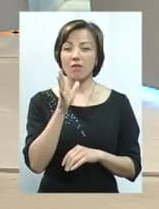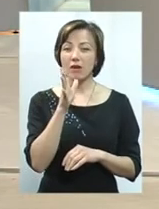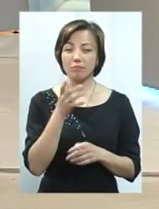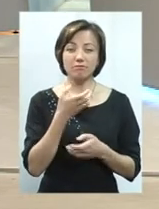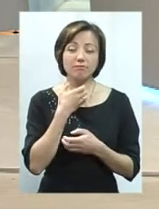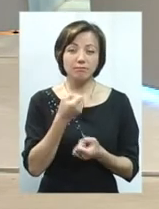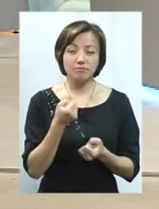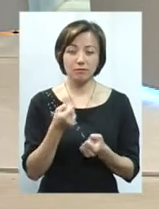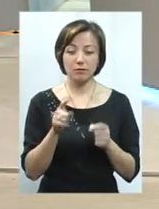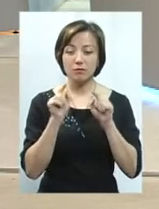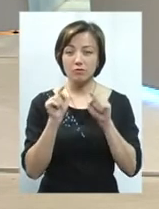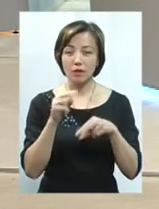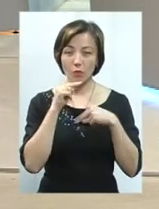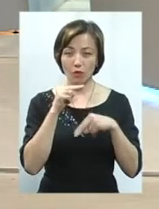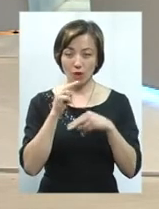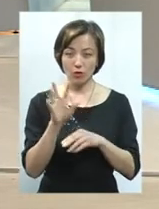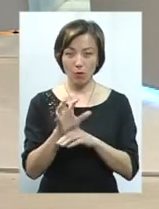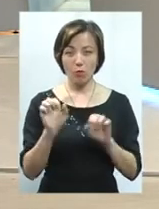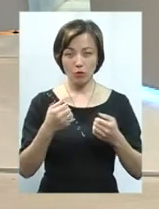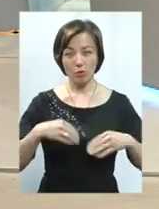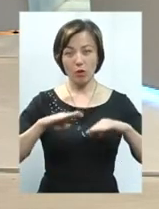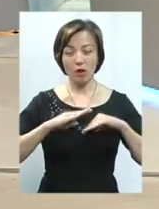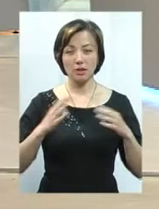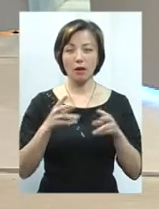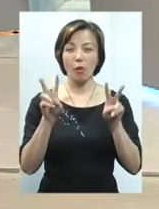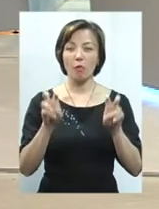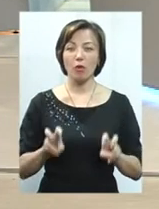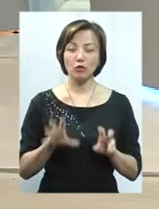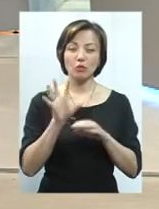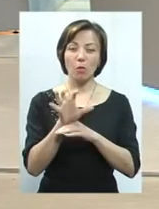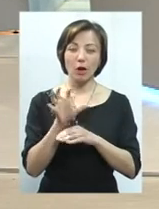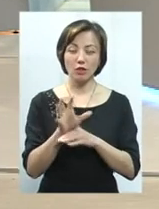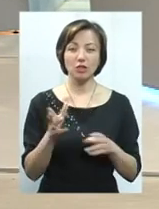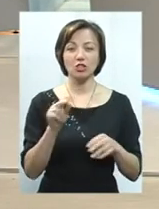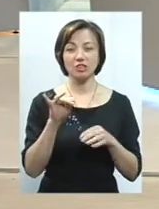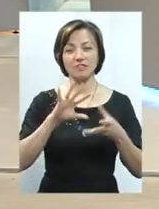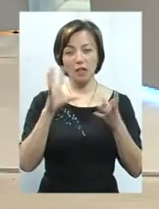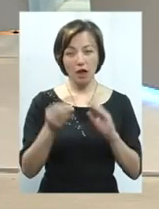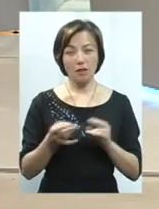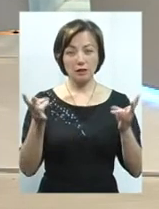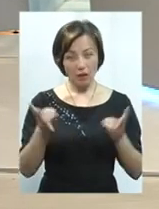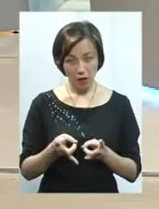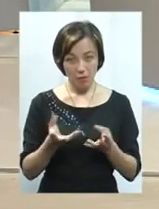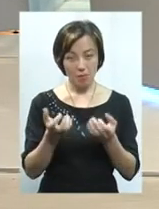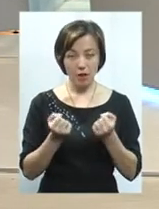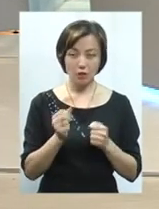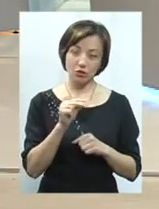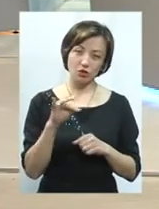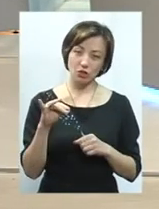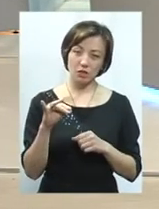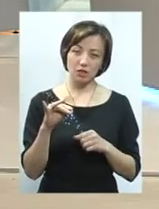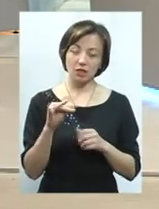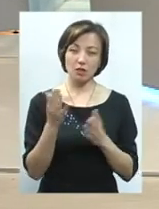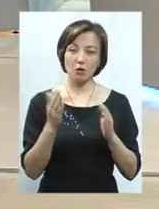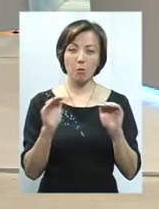щоб приділяти увагу тій собачці. Можливо, порадили, в якої породи собачку, і чи взагалі нам доцільно його брати, чи якісь